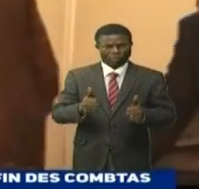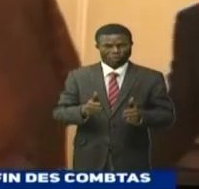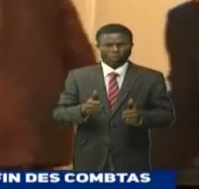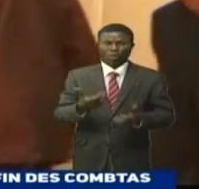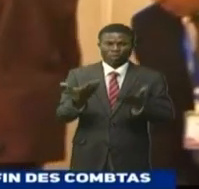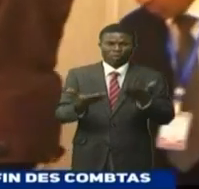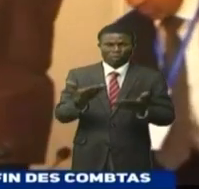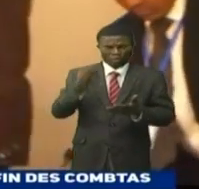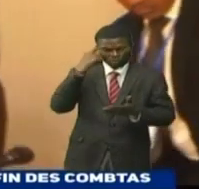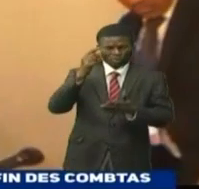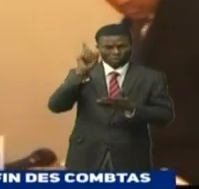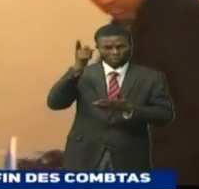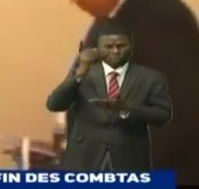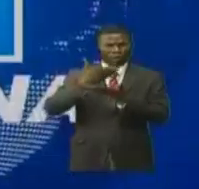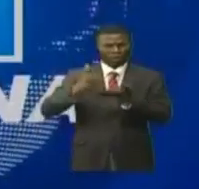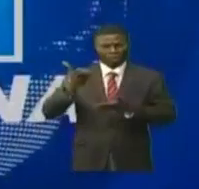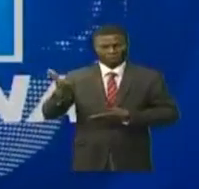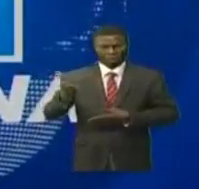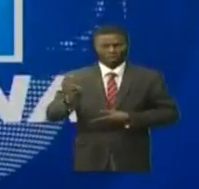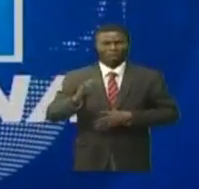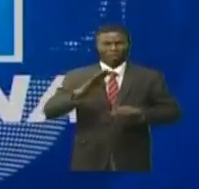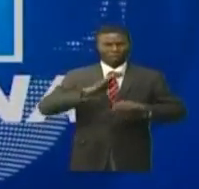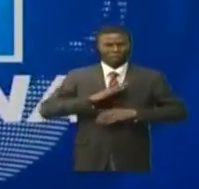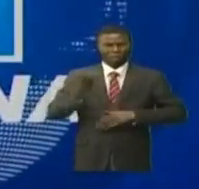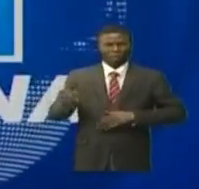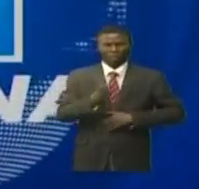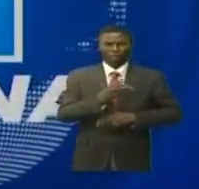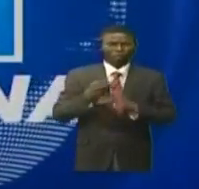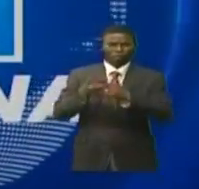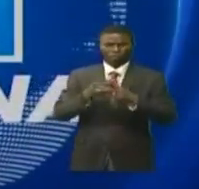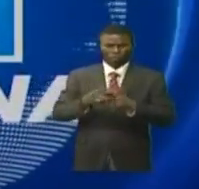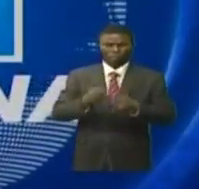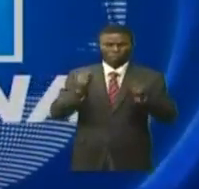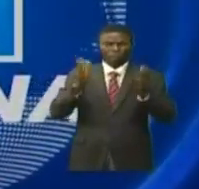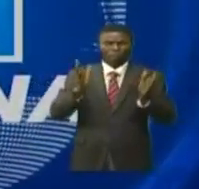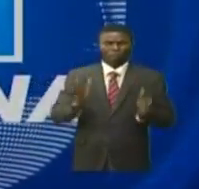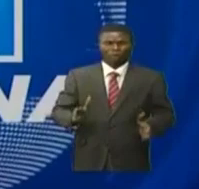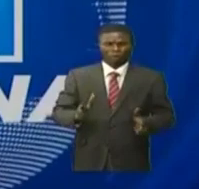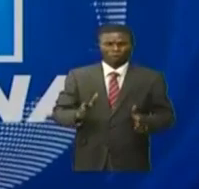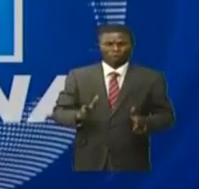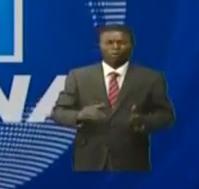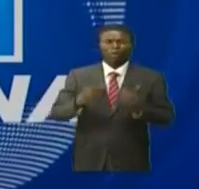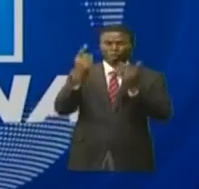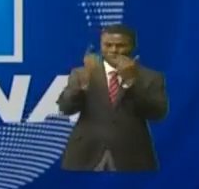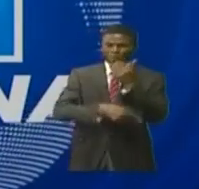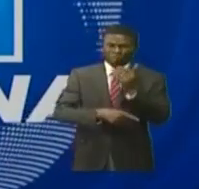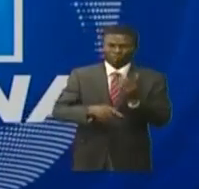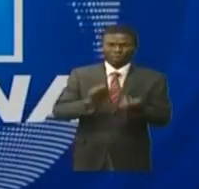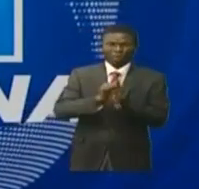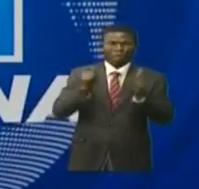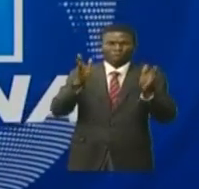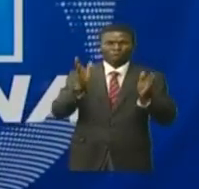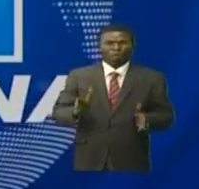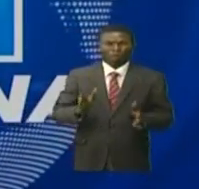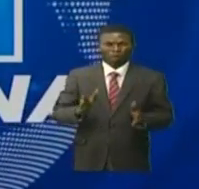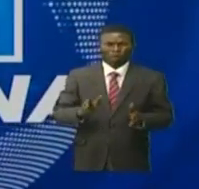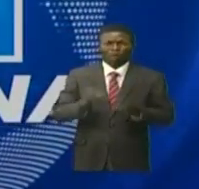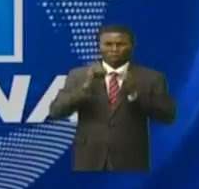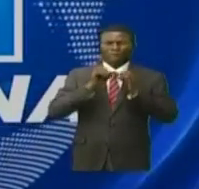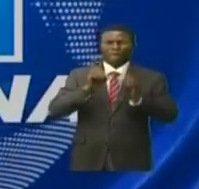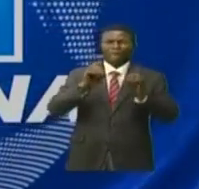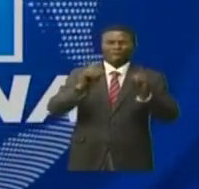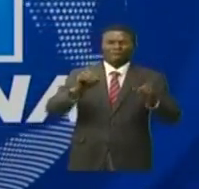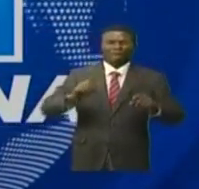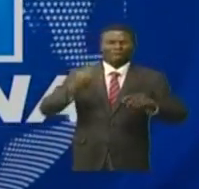pour cette première étape sécurité des journalistes des pénalisations des délais de presse monter des discours de